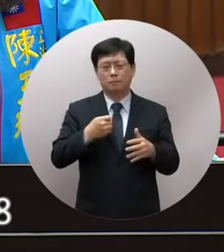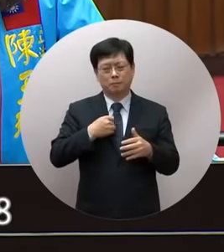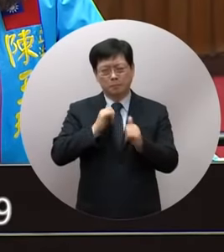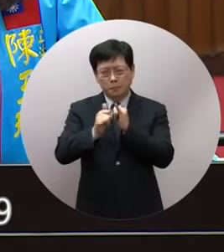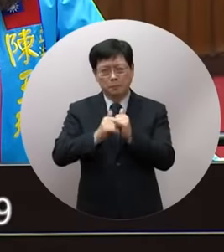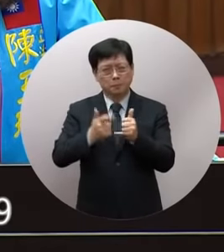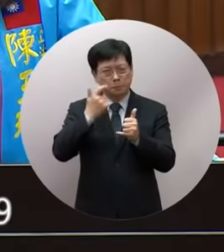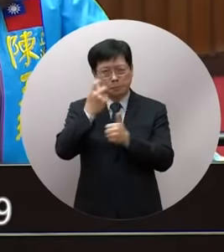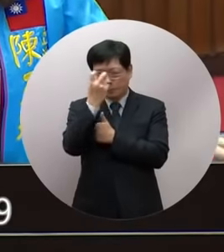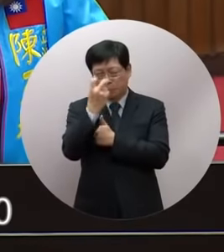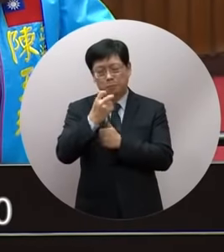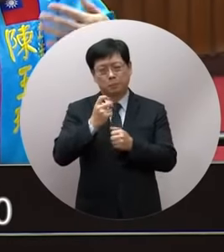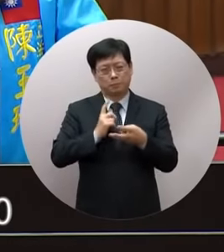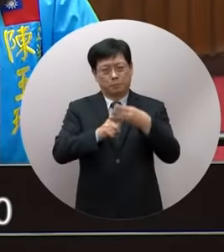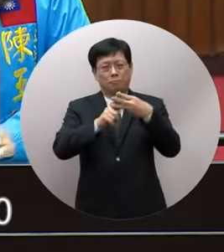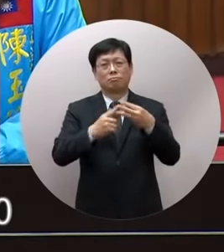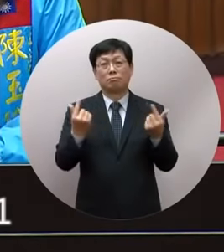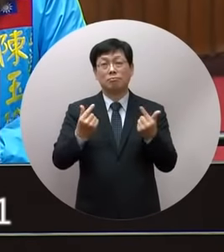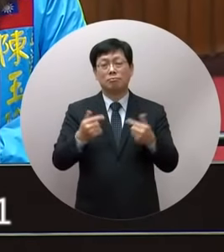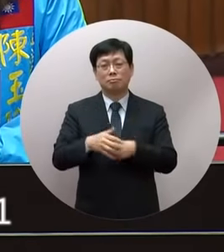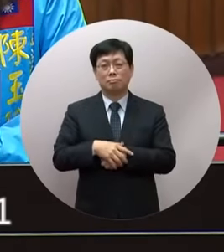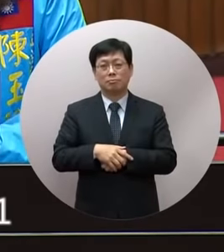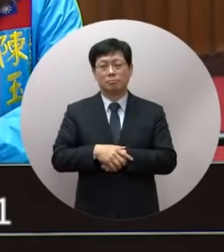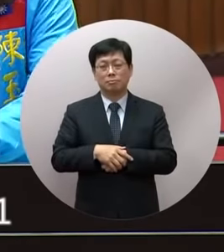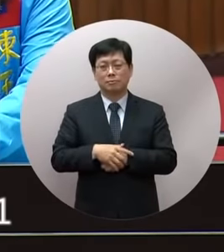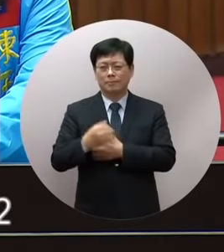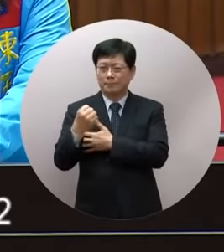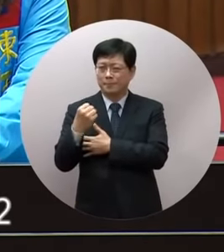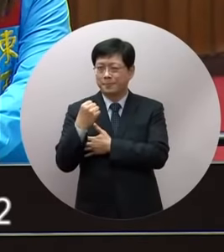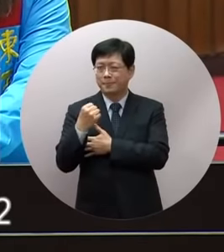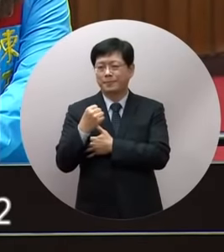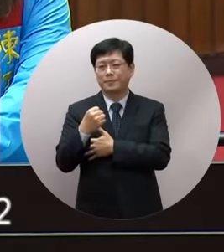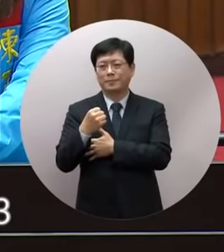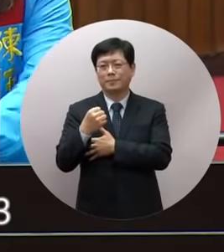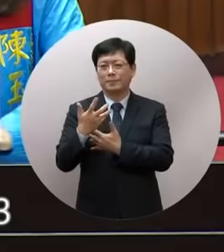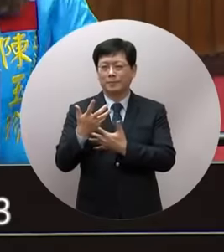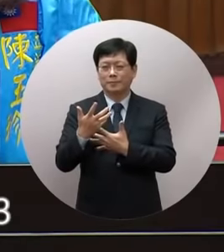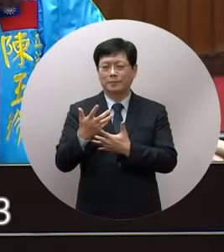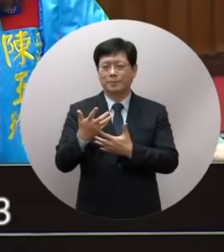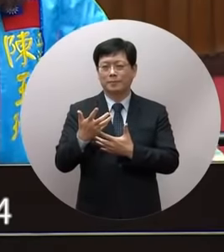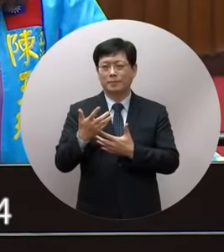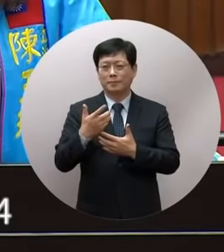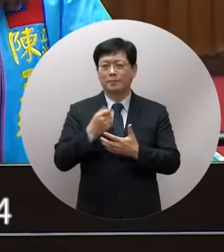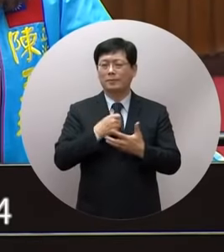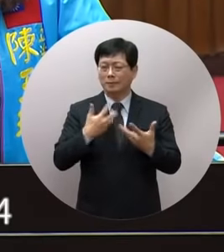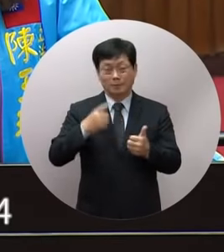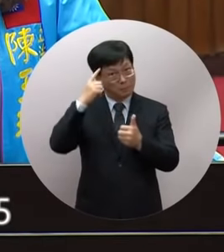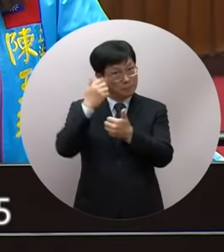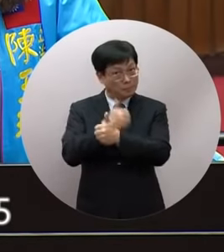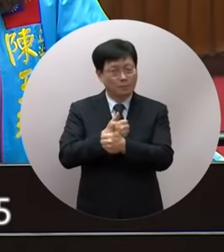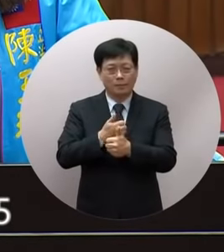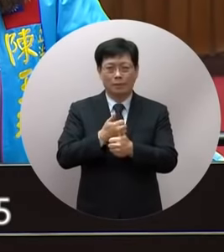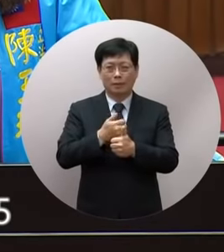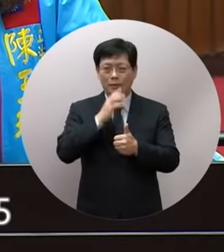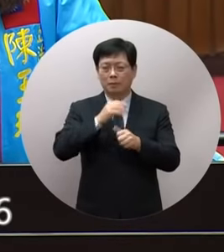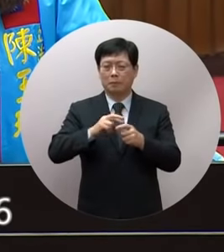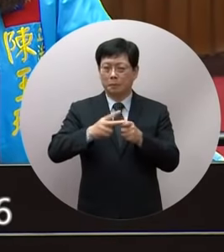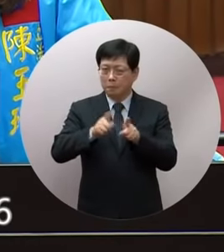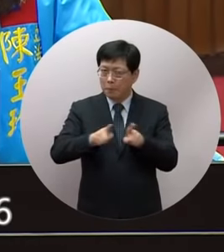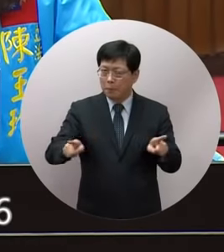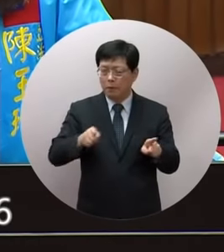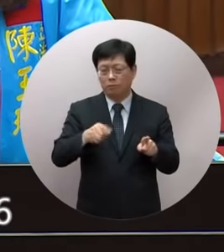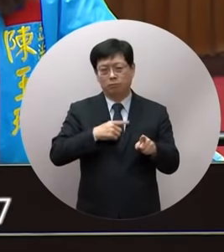为念了哈，尤其就是我们尽量就是说，尽量就是。要考虑哦，尽量我们要以和平